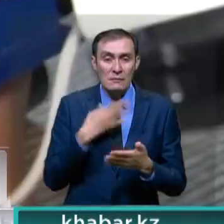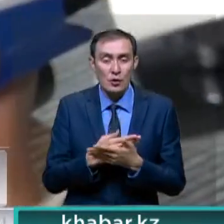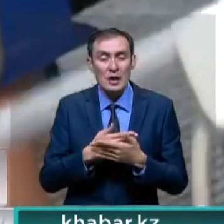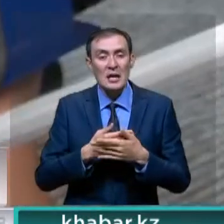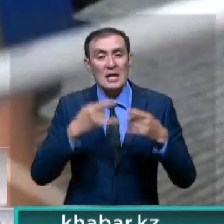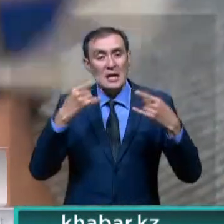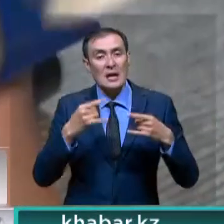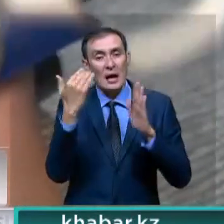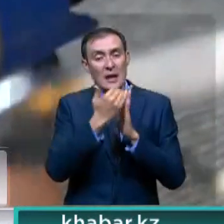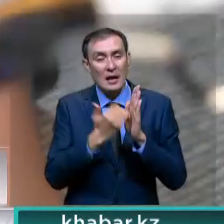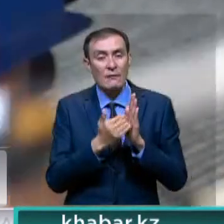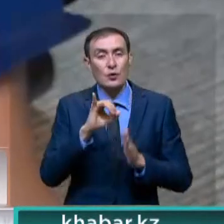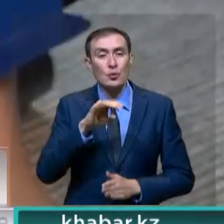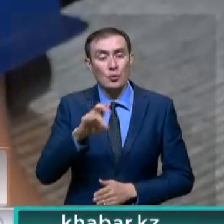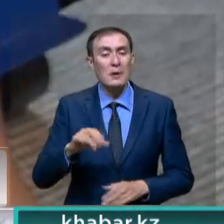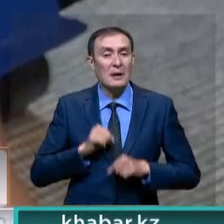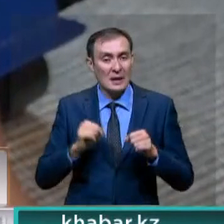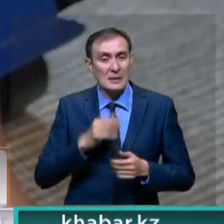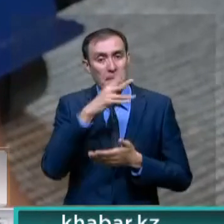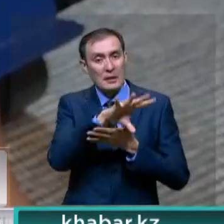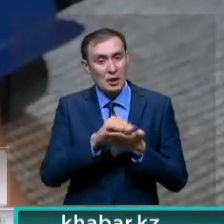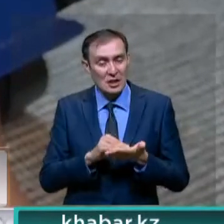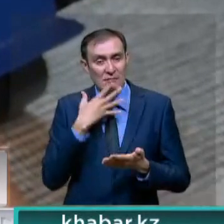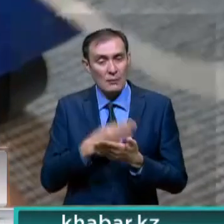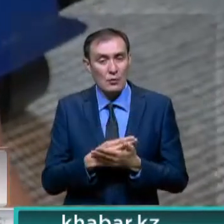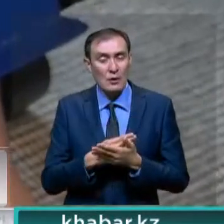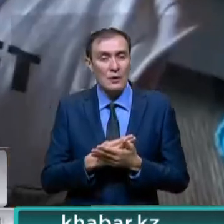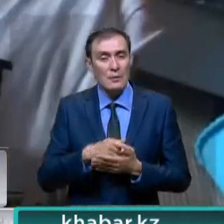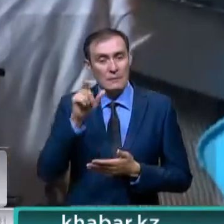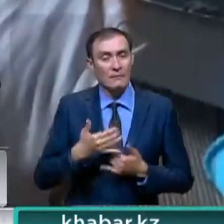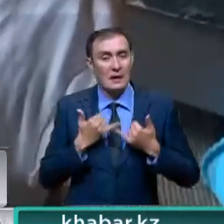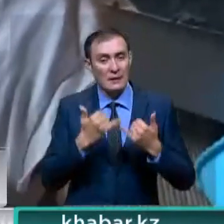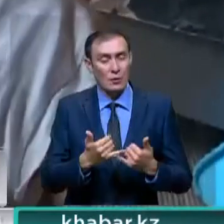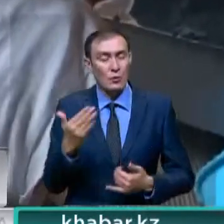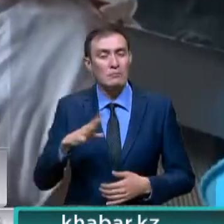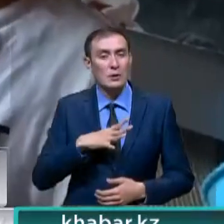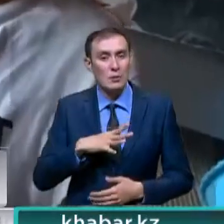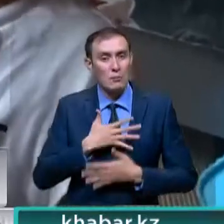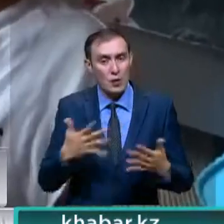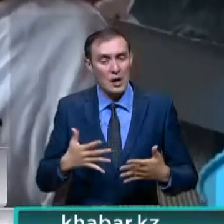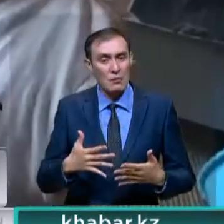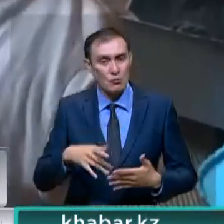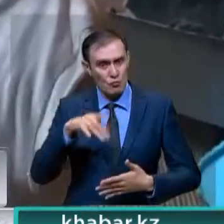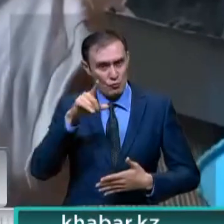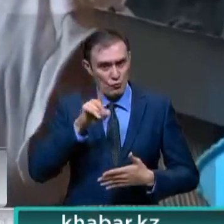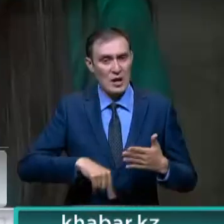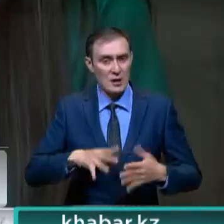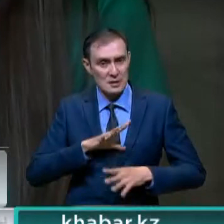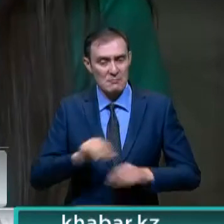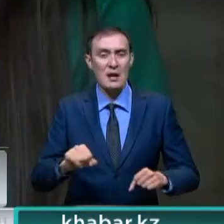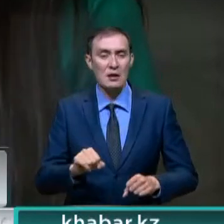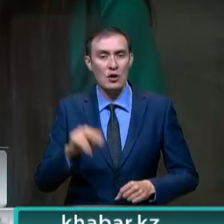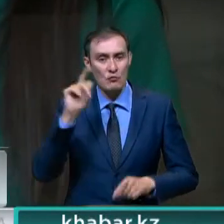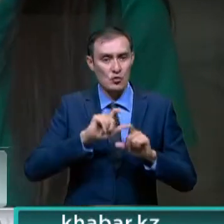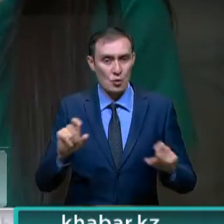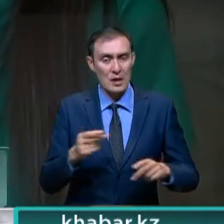Ютубе и, кажется, теперь пытается во всем подражать своему вдохновителю. Он стал увереннее в себе, причем в школу